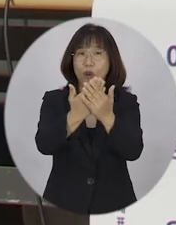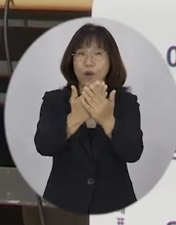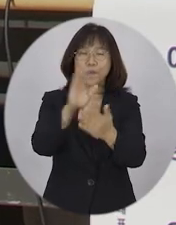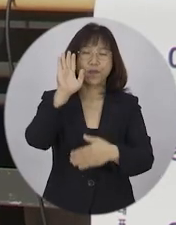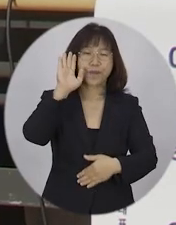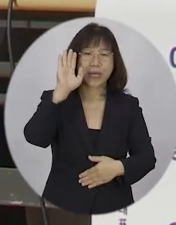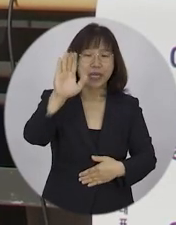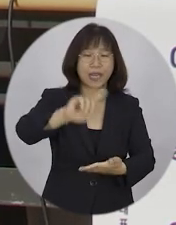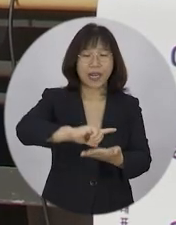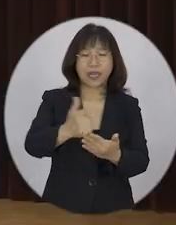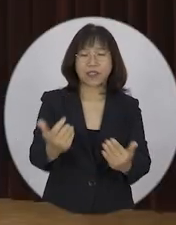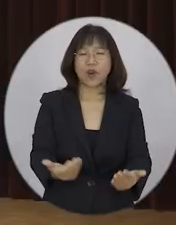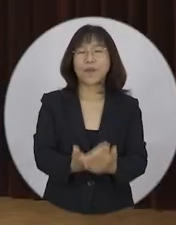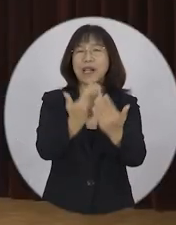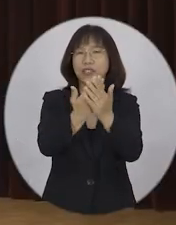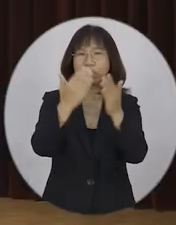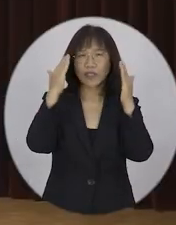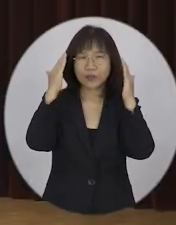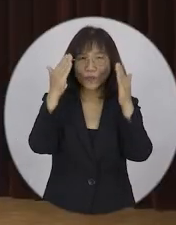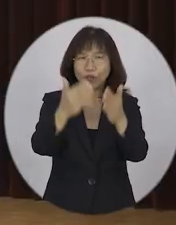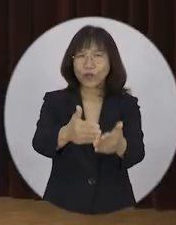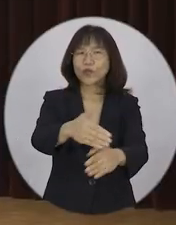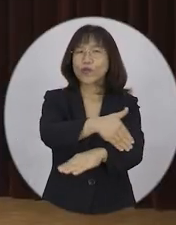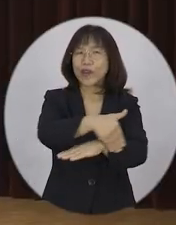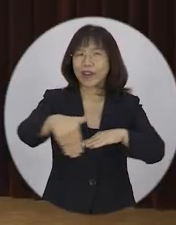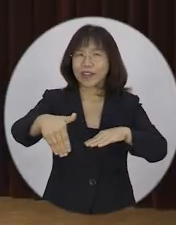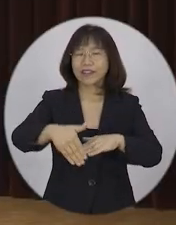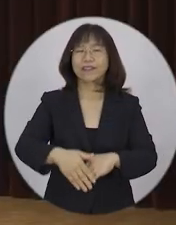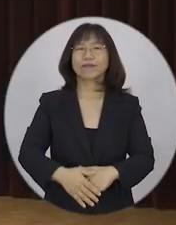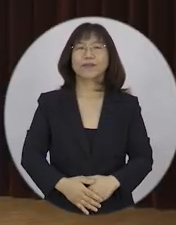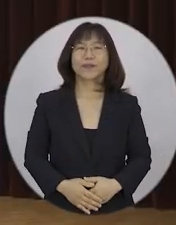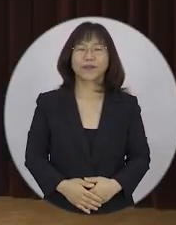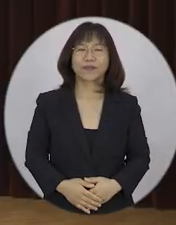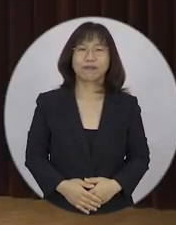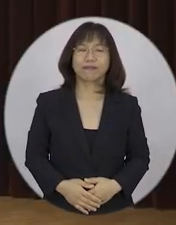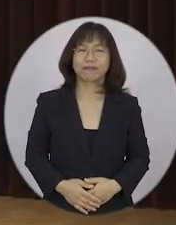미래의 강서발전을 위해 총력을 기울인다는 방침입니다